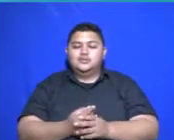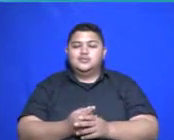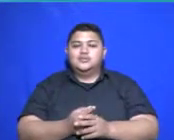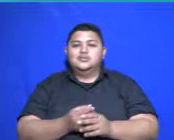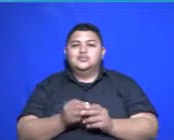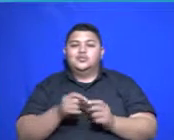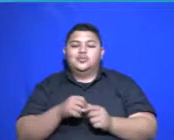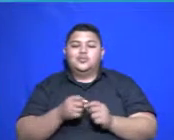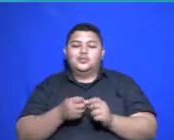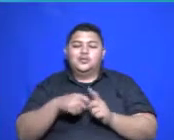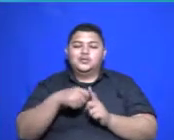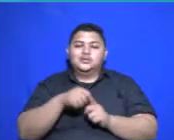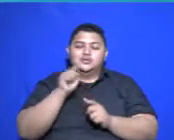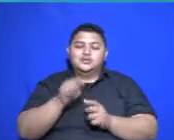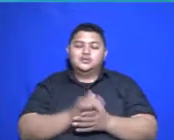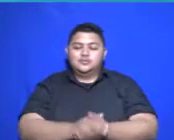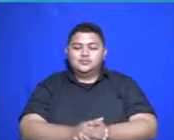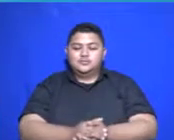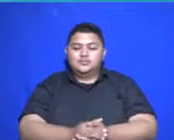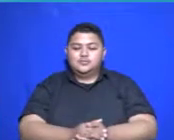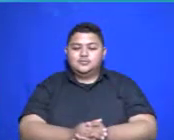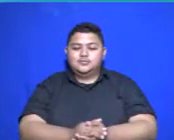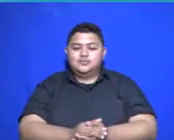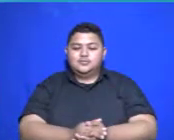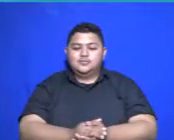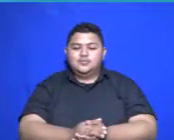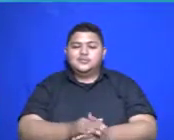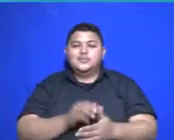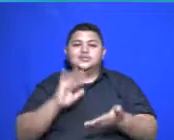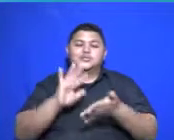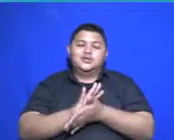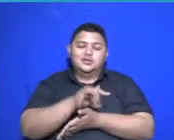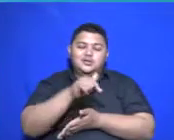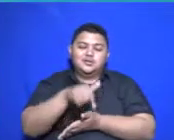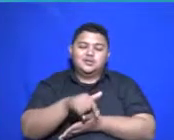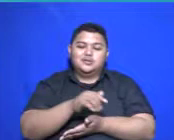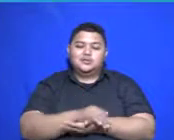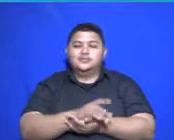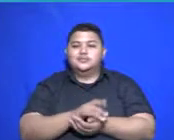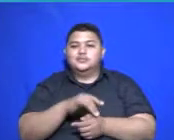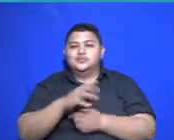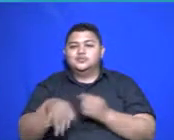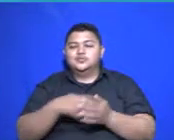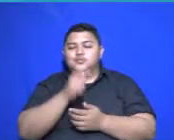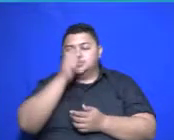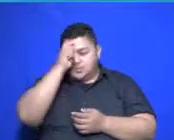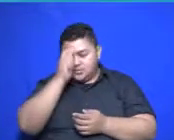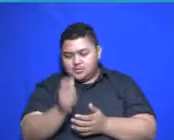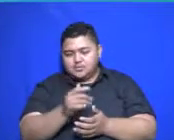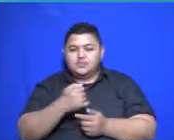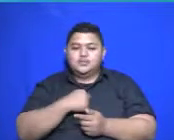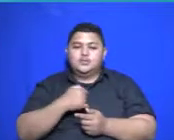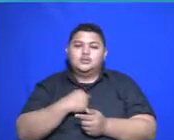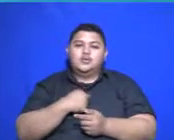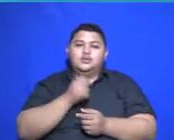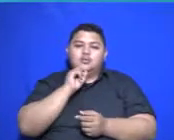koperasi tersebut. Dan dalam kesempatan ini juga, hadirin saya hormati, saya menyampaikan